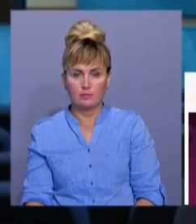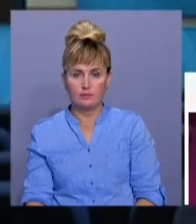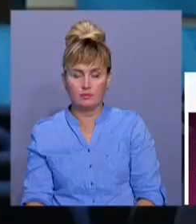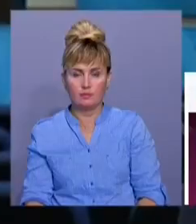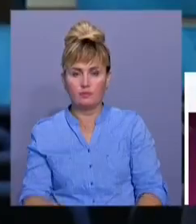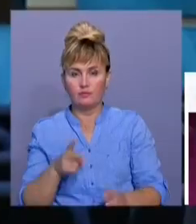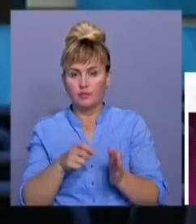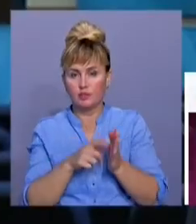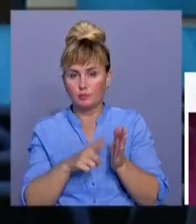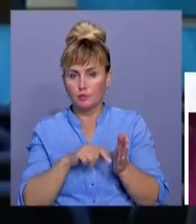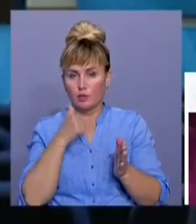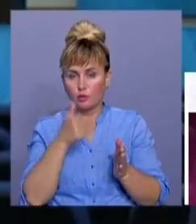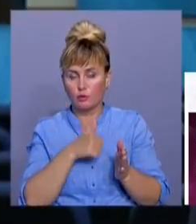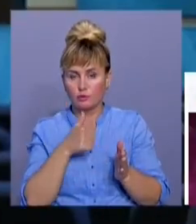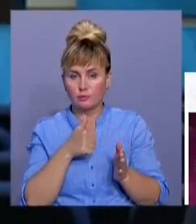2017 год привлечено